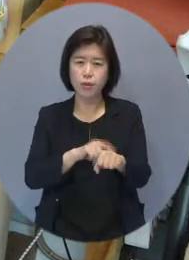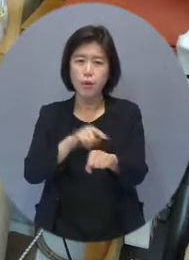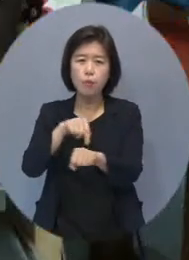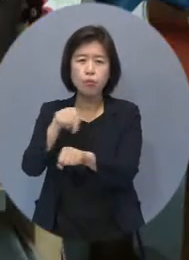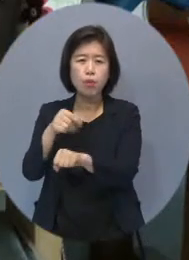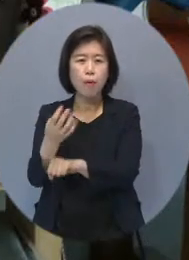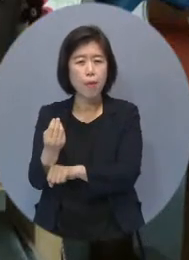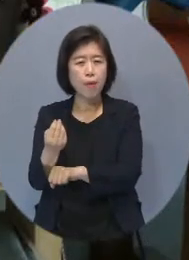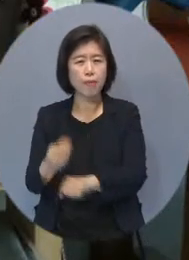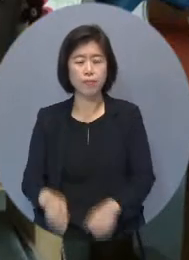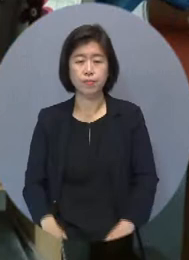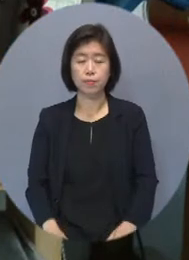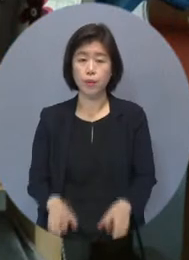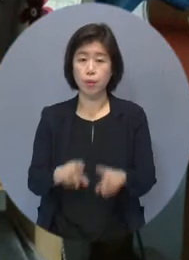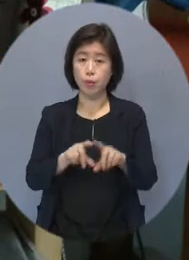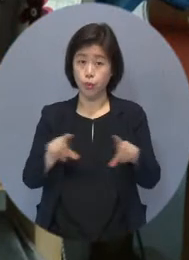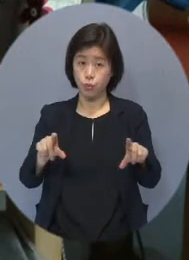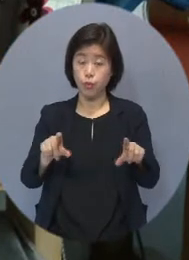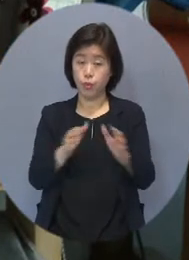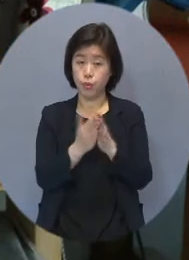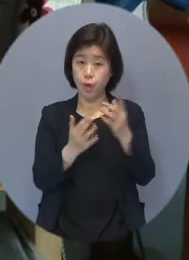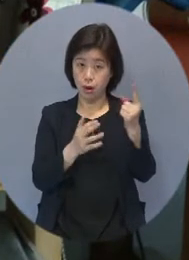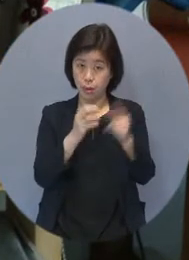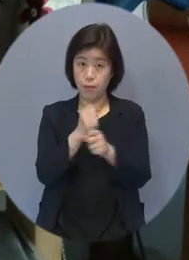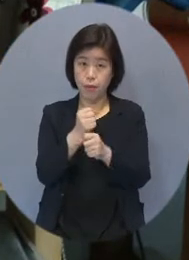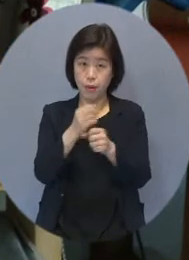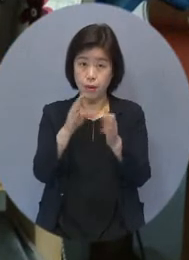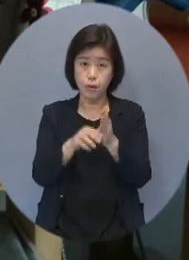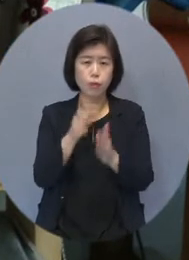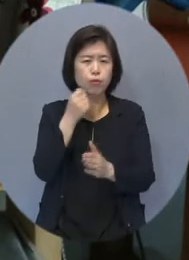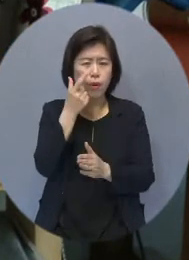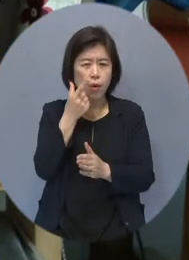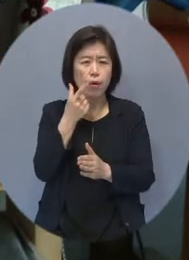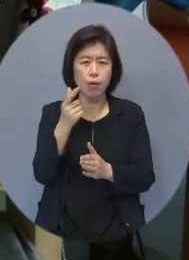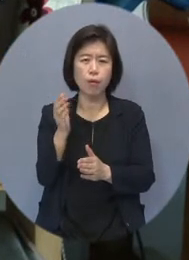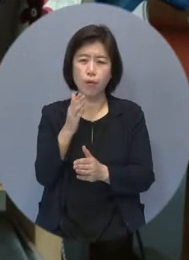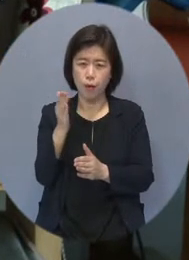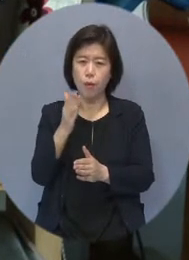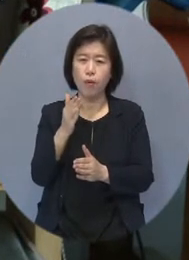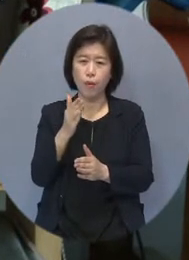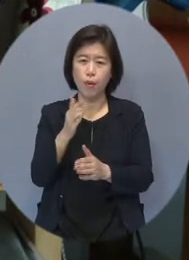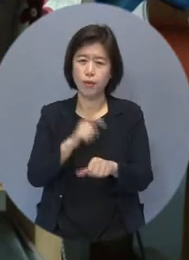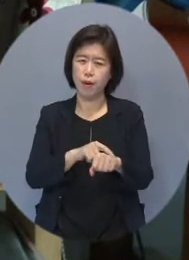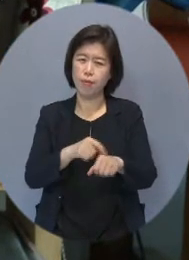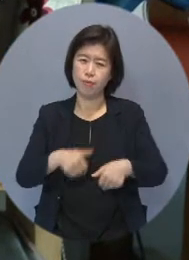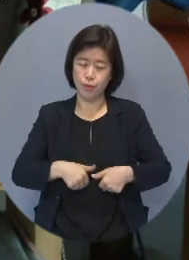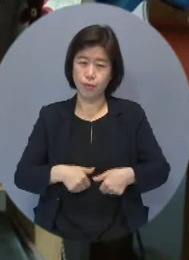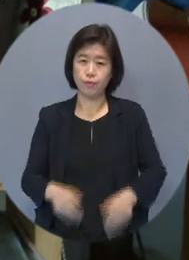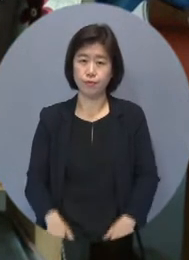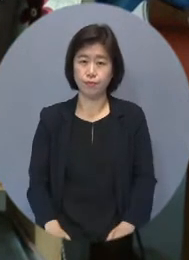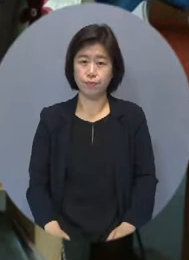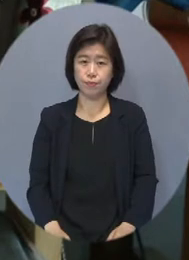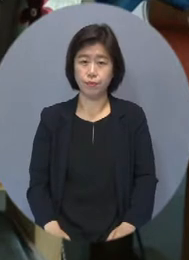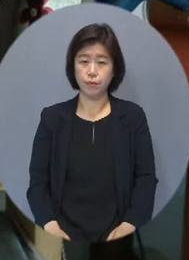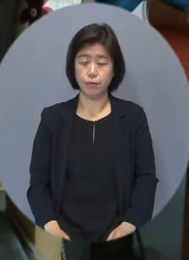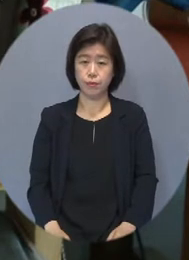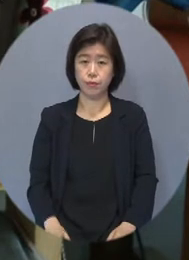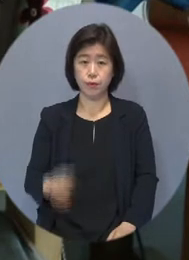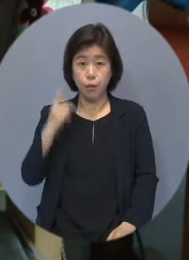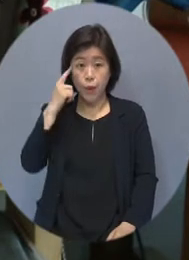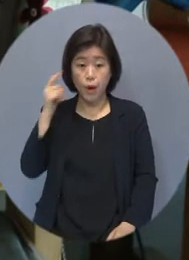되나요? 제가 보편적으로 한 6개월 걸린다고 말씀드려요. 6개월 걸리는 이유가 저희는 이제 순수